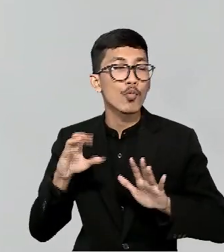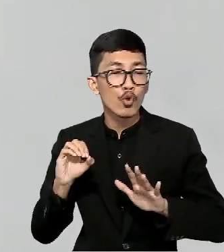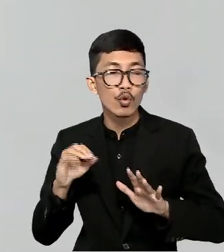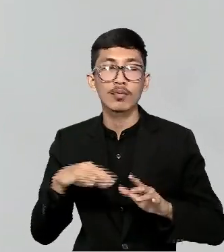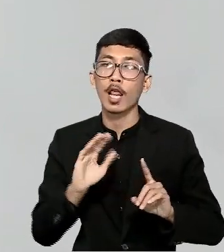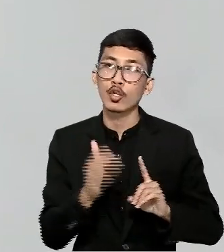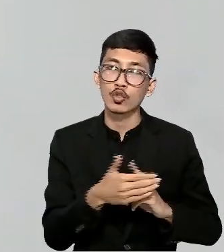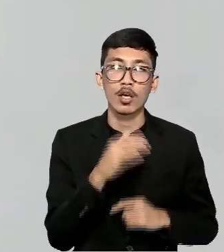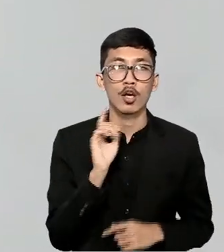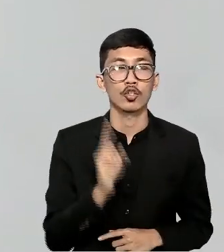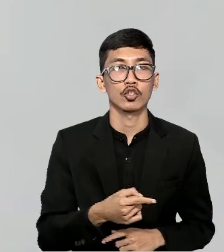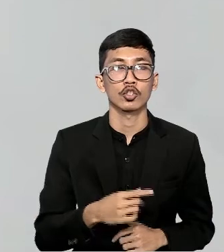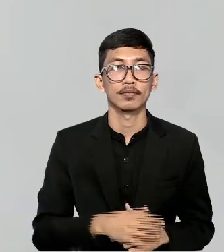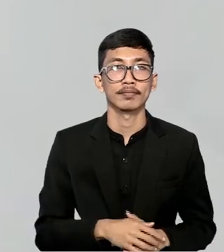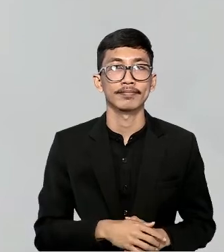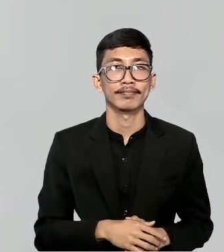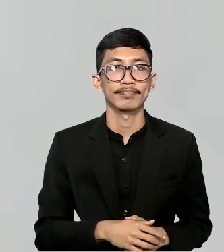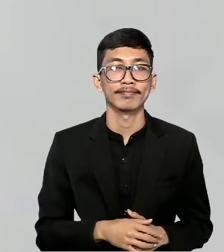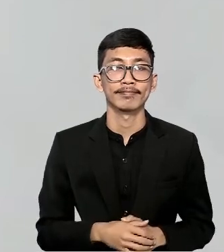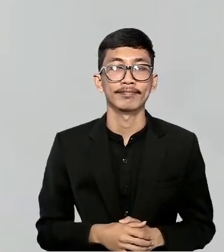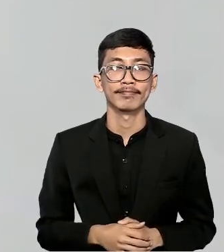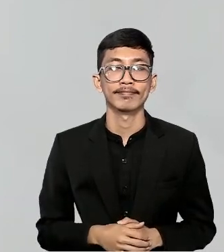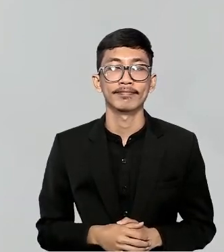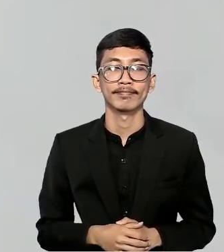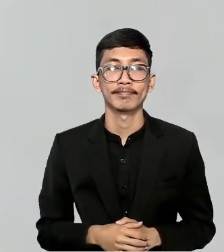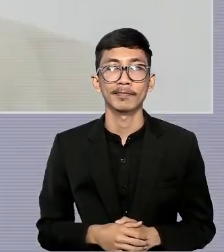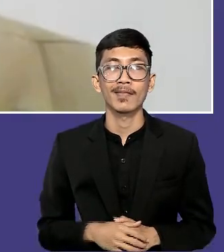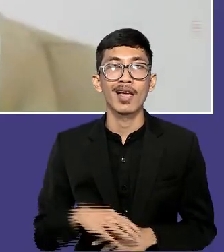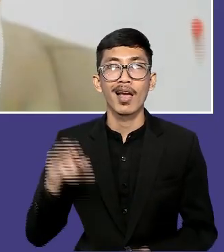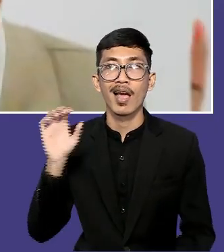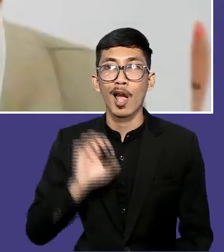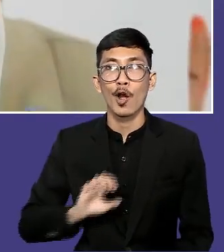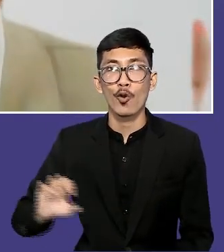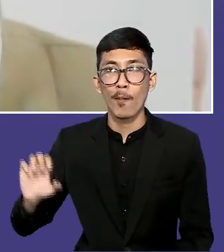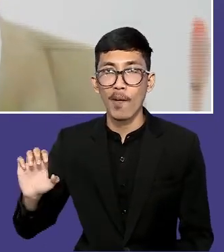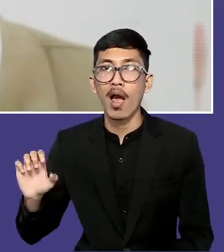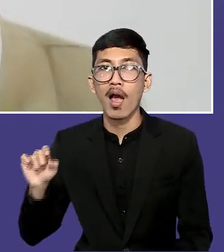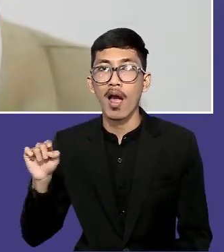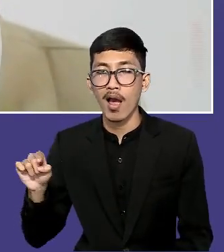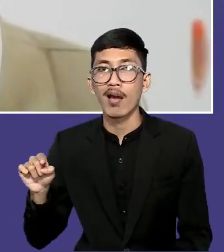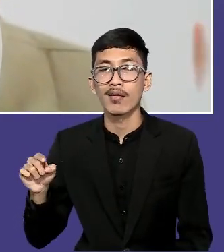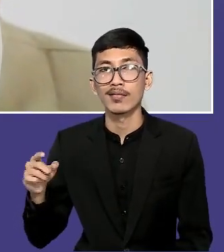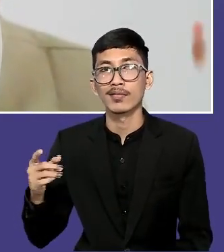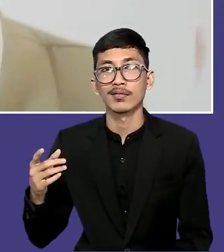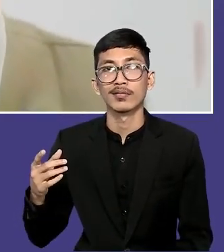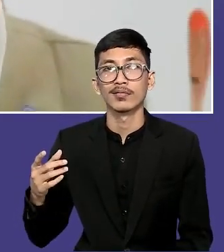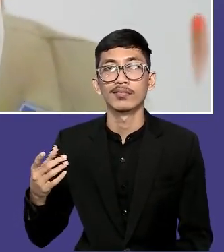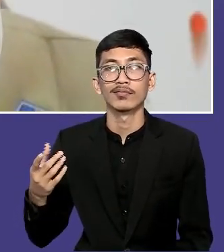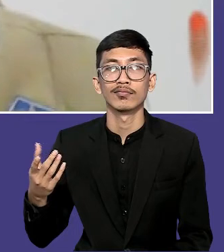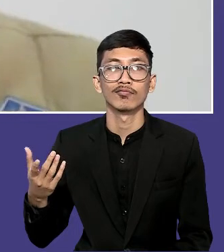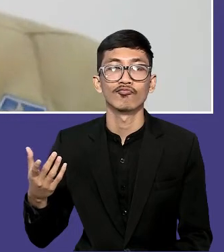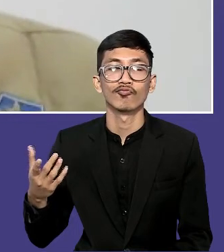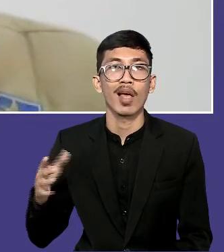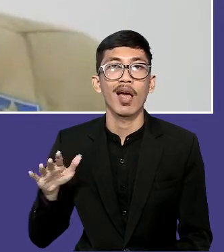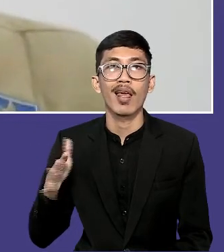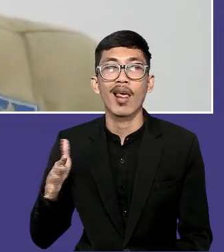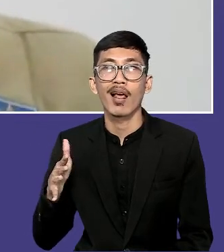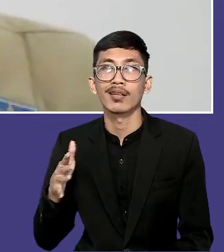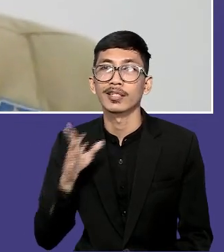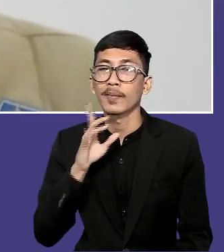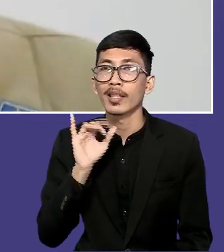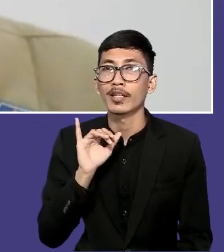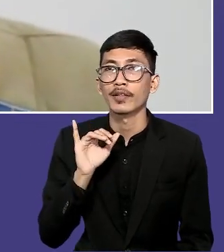dokter Lalu bagaimana dengan Pengaruh kenaikan kasus yang tinggi di Eropa juga dipengaruhi oleh menurunnya fikasi vaksin yang rata-rata mendapatkan suntikan